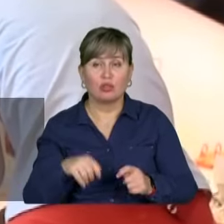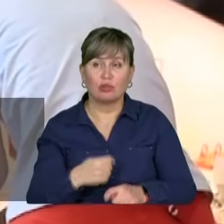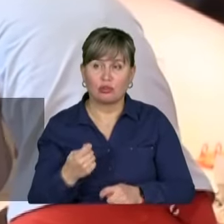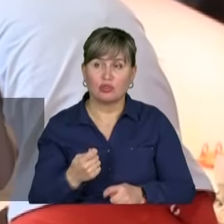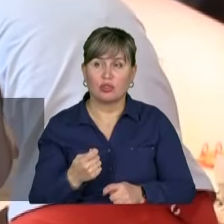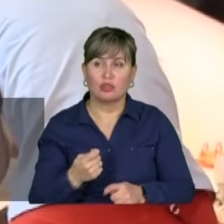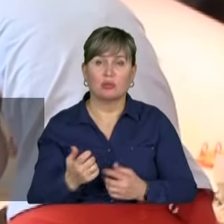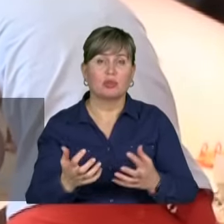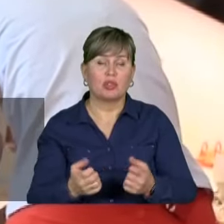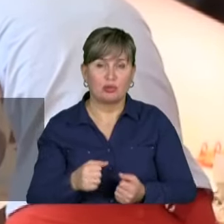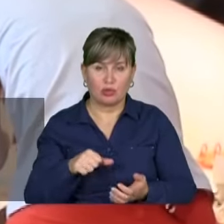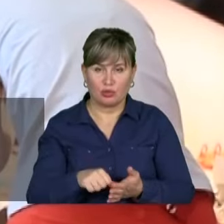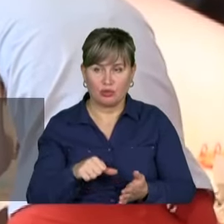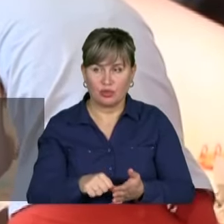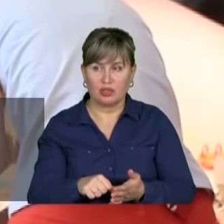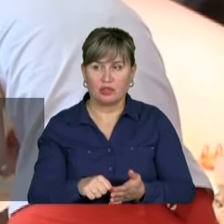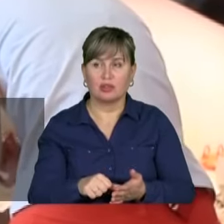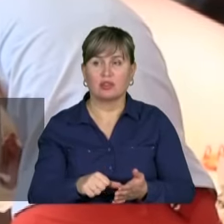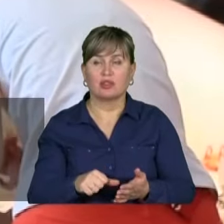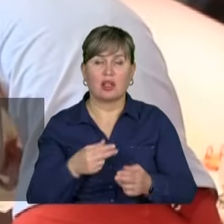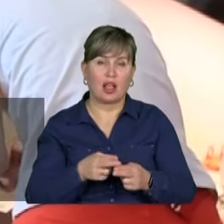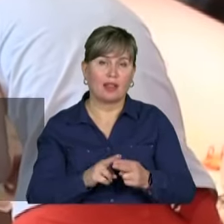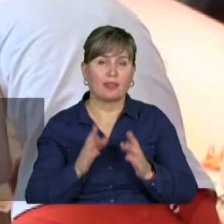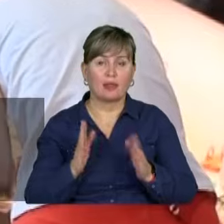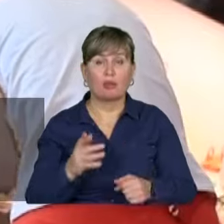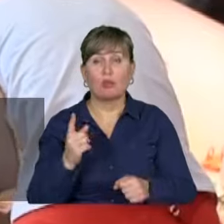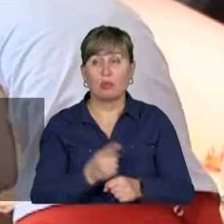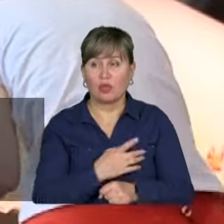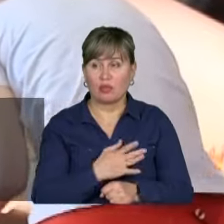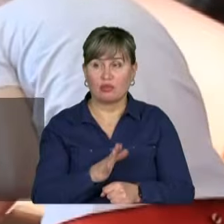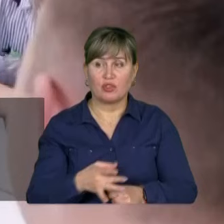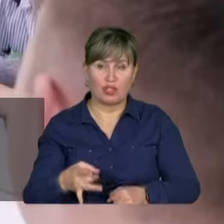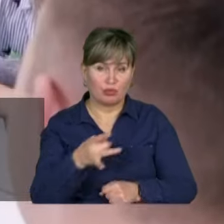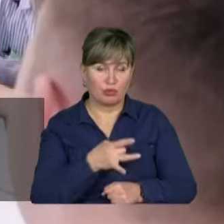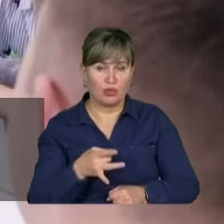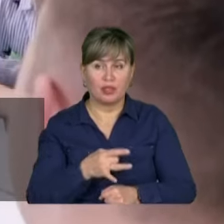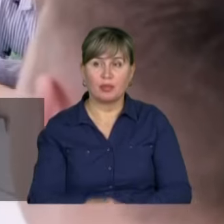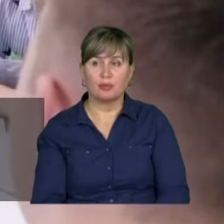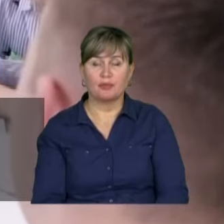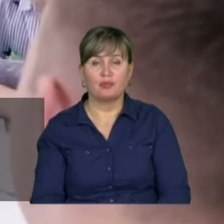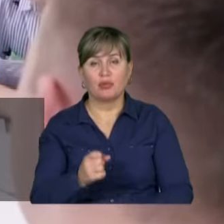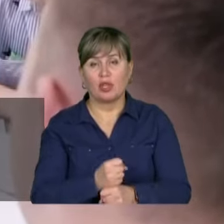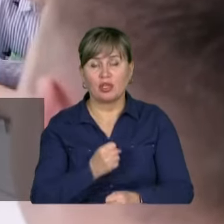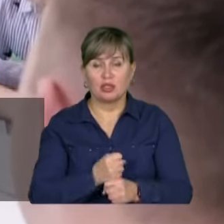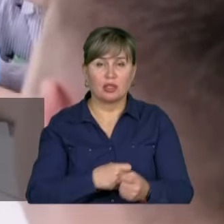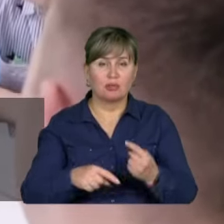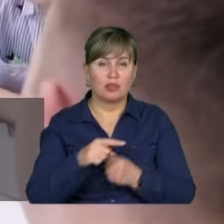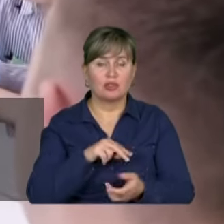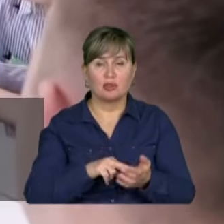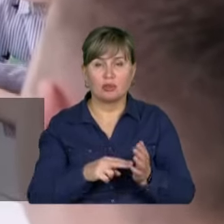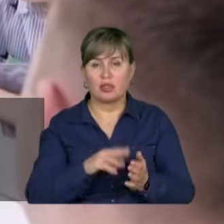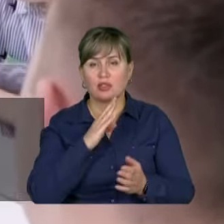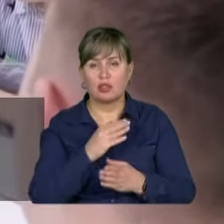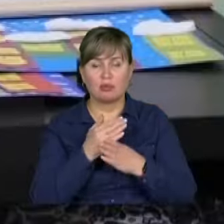нарушением принимали участие, то есть это будет впервые вообще в республике. По разработке бизнес-плана девушке